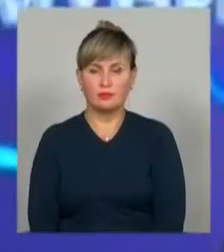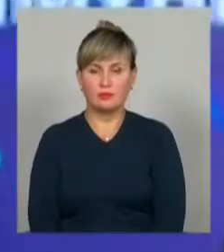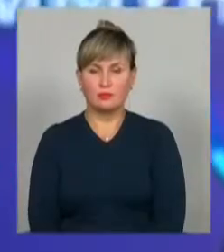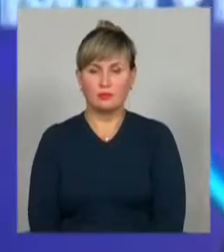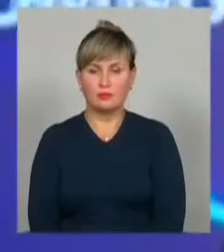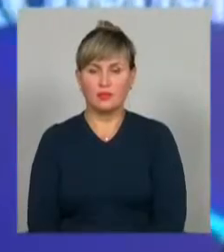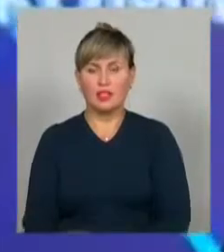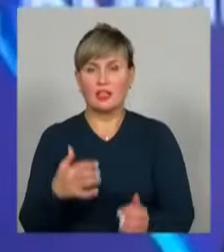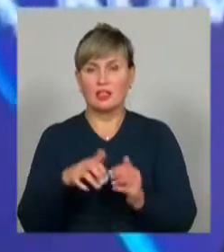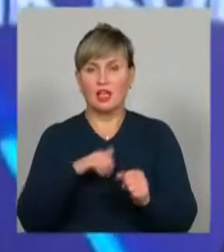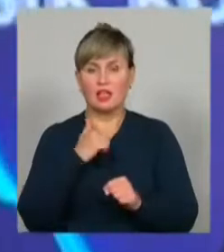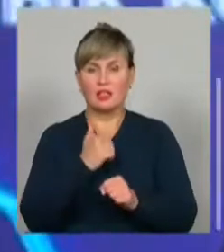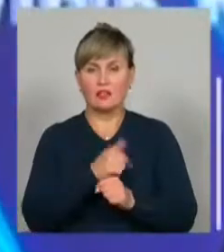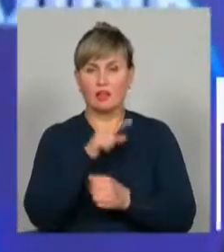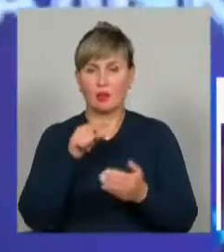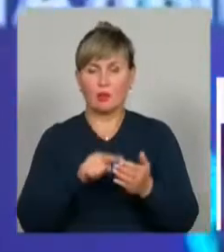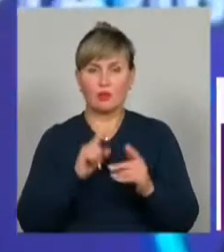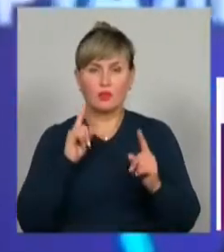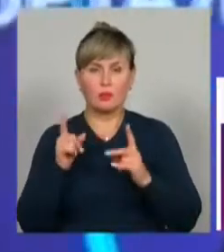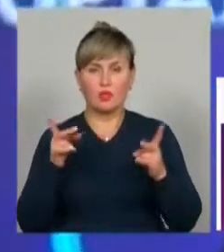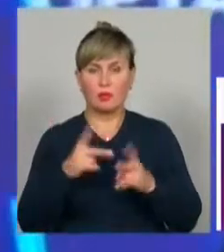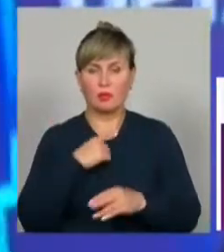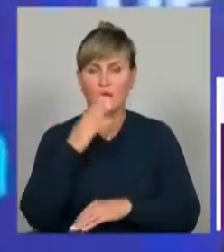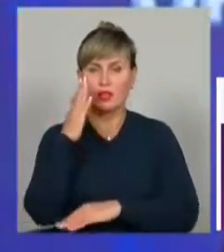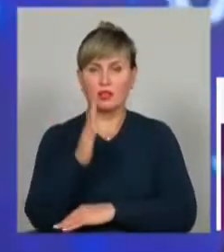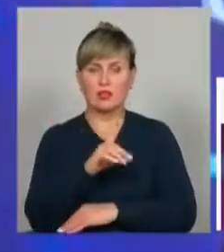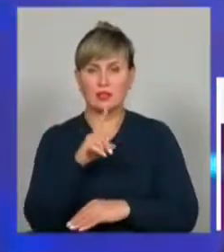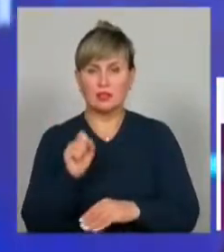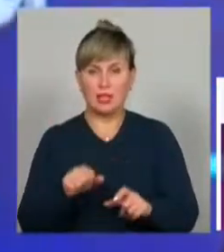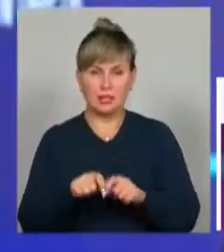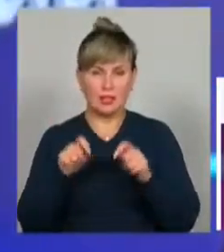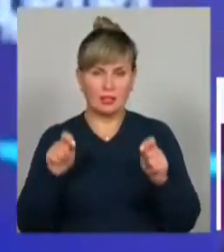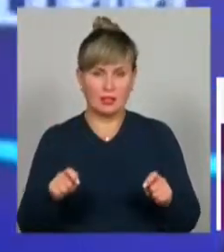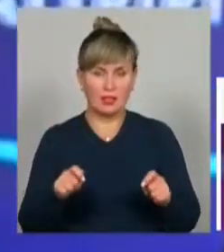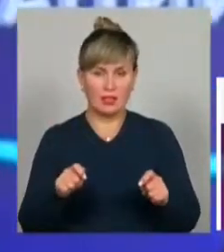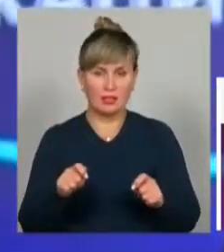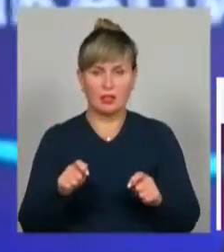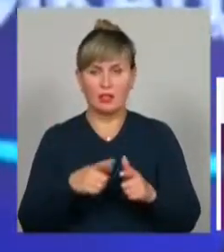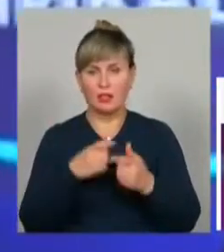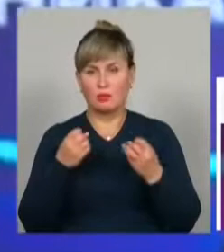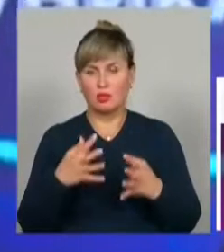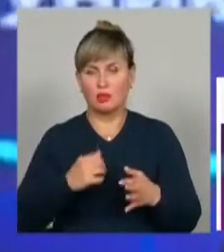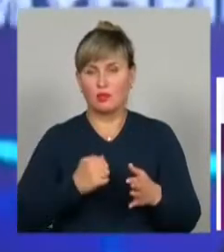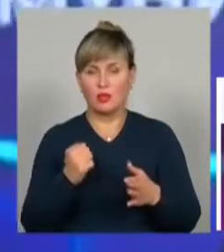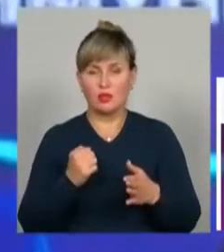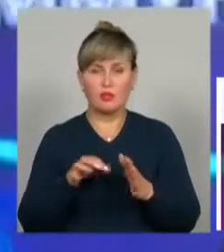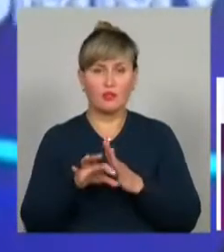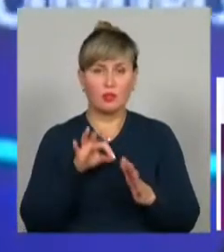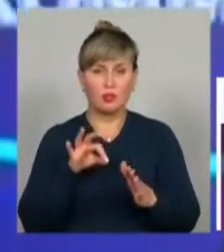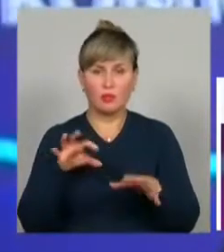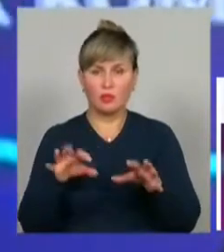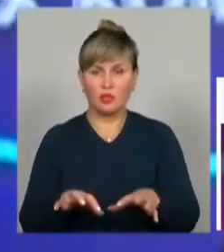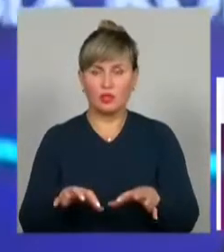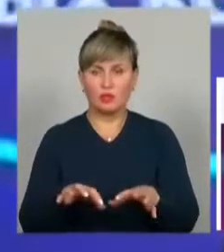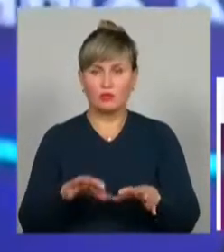Среди основных вопросов на собрании необходимо проголосовать за создание ОСИ или простого товарищества, выбора председателя